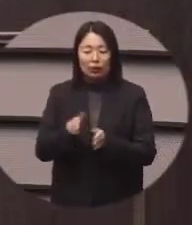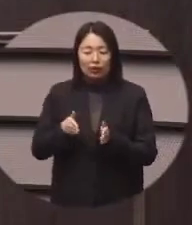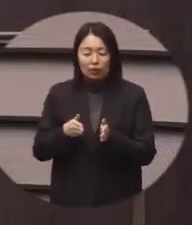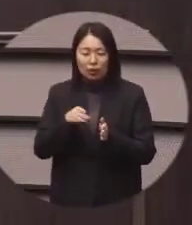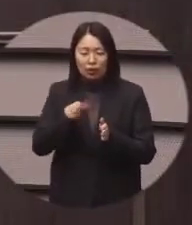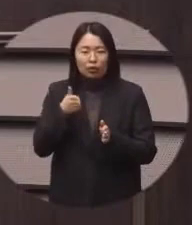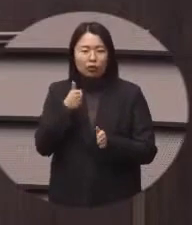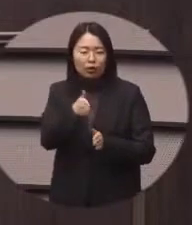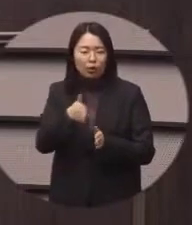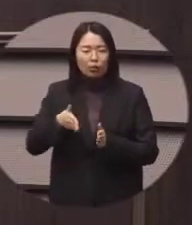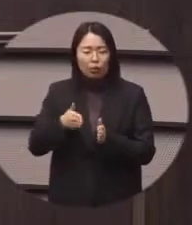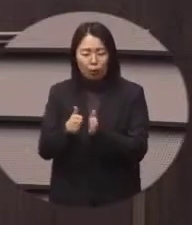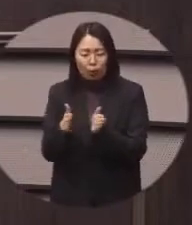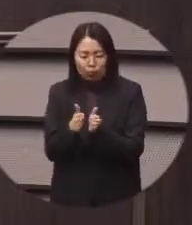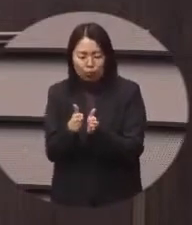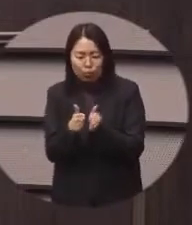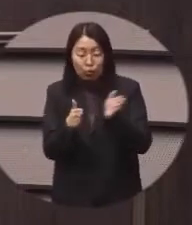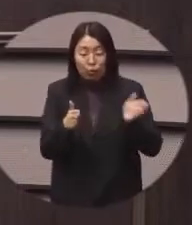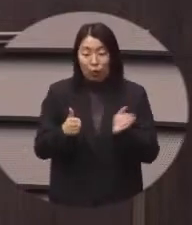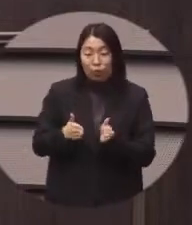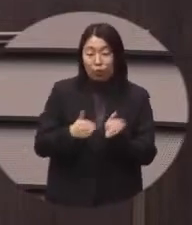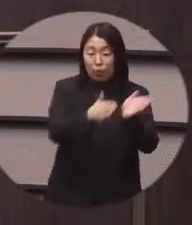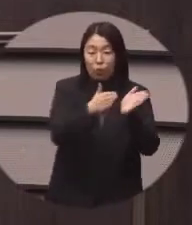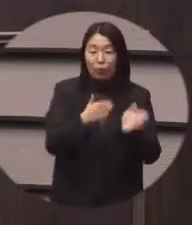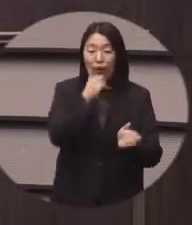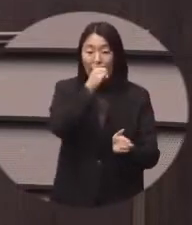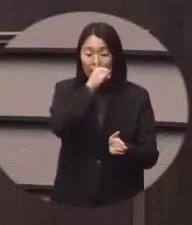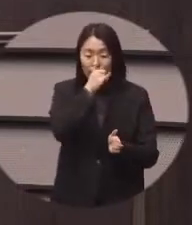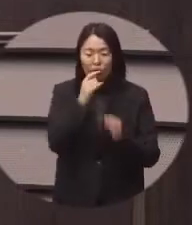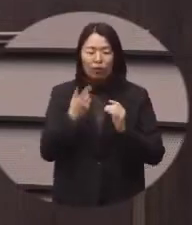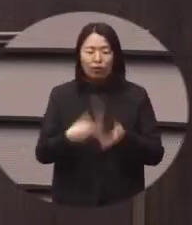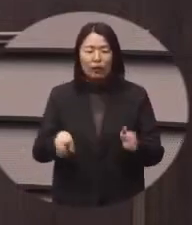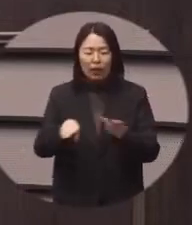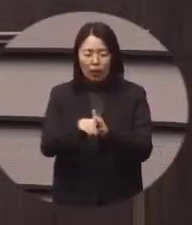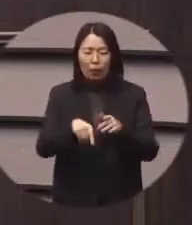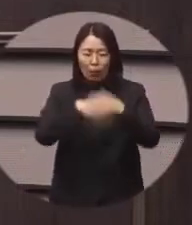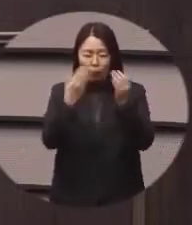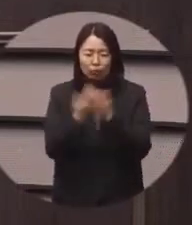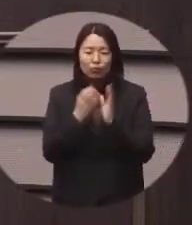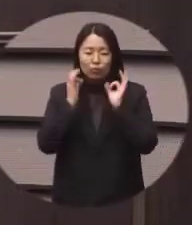등 주요 도로 사업이 빠른 시일 내에 완공되도록 힘쓰겠습니다.